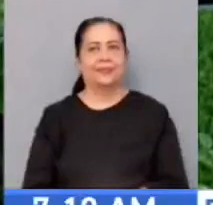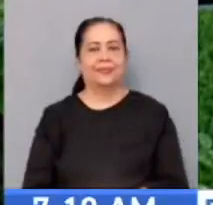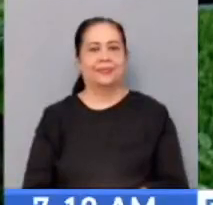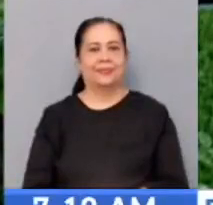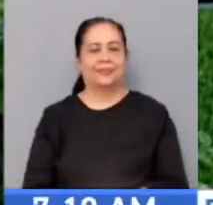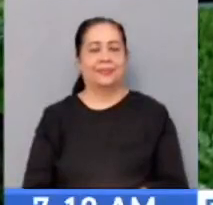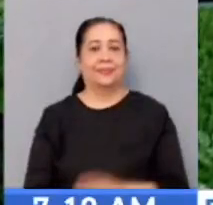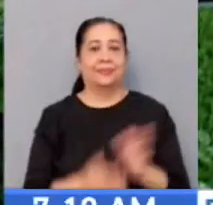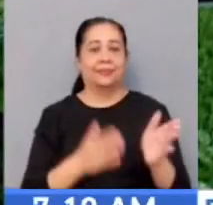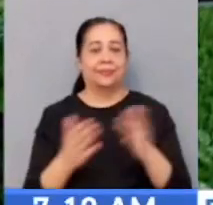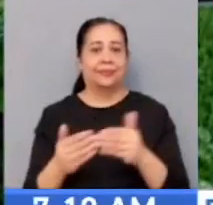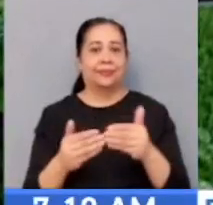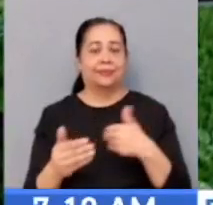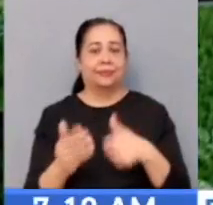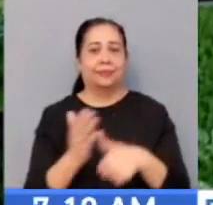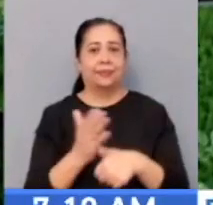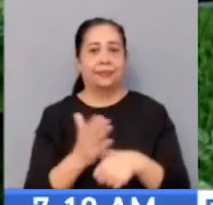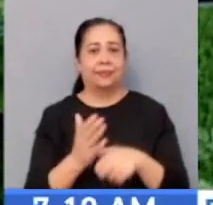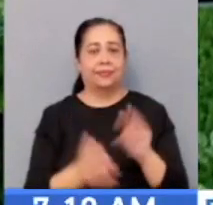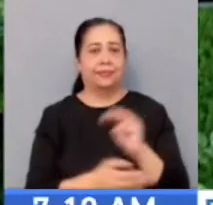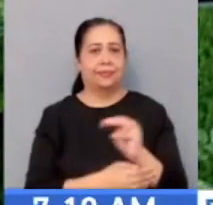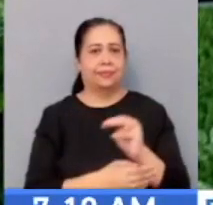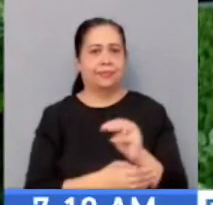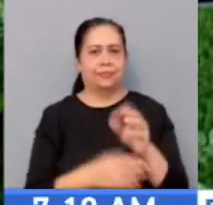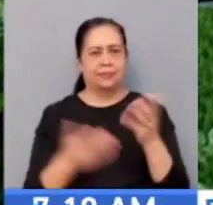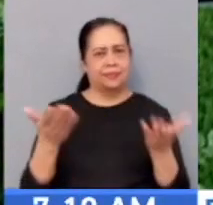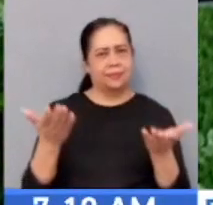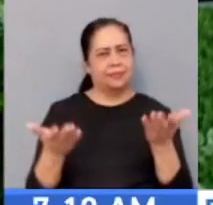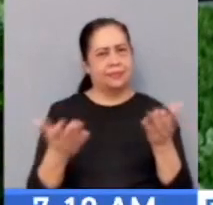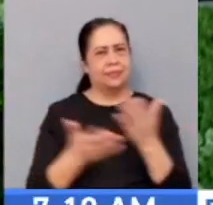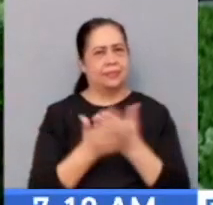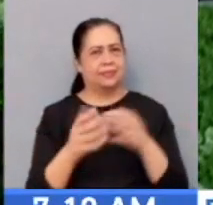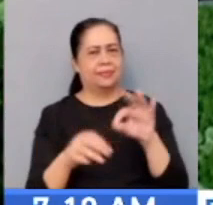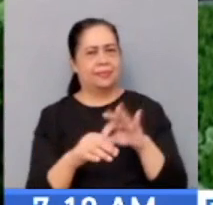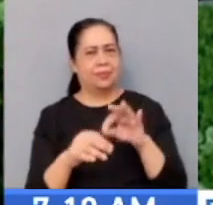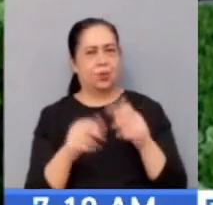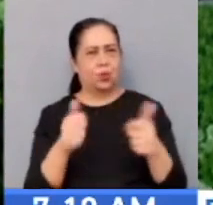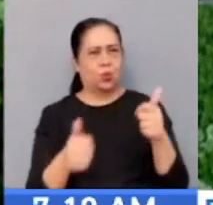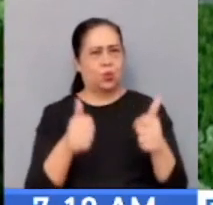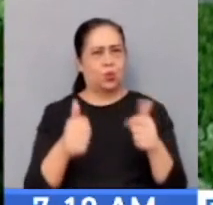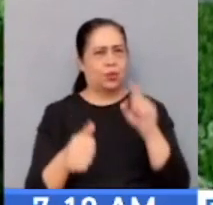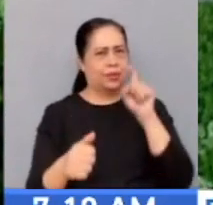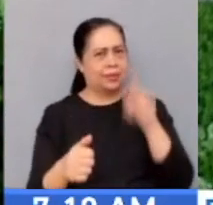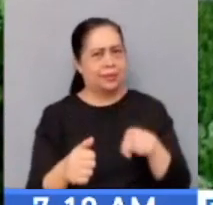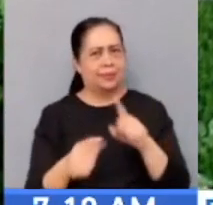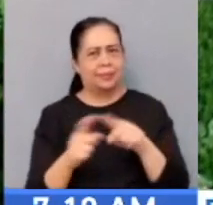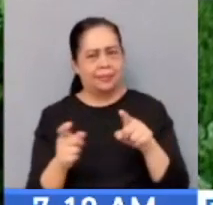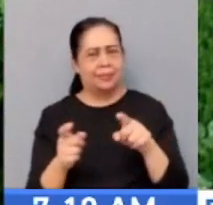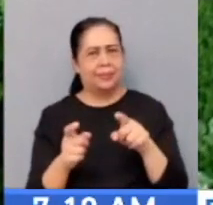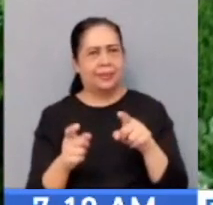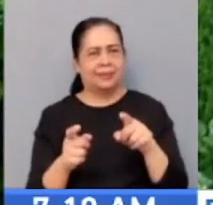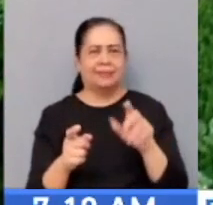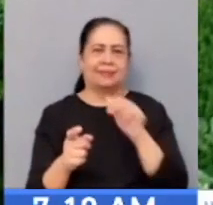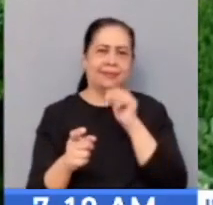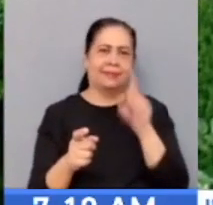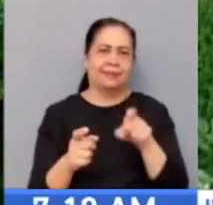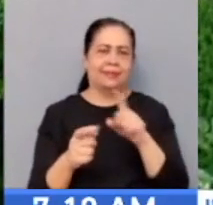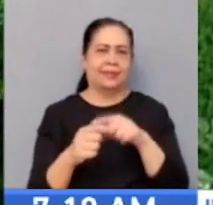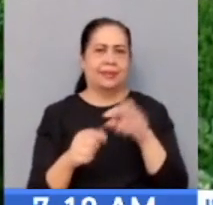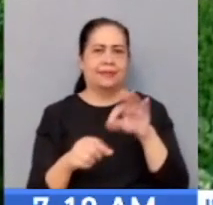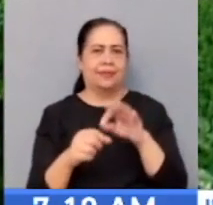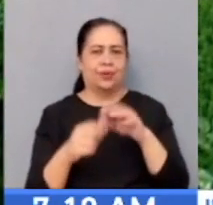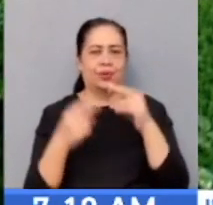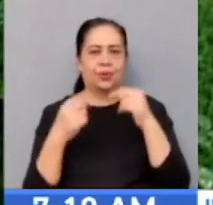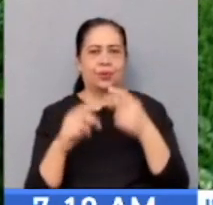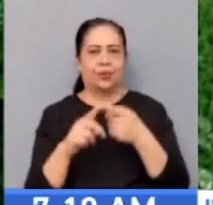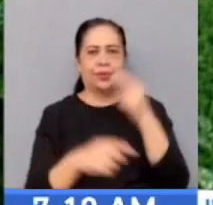Bago naman ang eleksyon sa Lunes, naninimbang pa rin ang ilang botante kung sino ang dapat at hindi dapat iboto. May unang balita si Nico